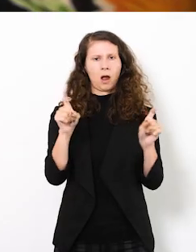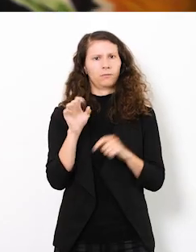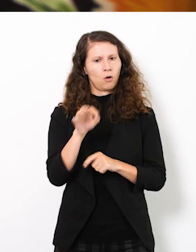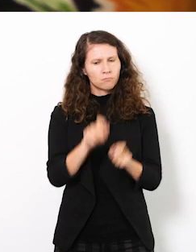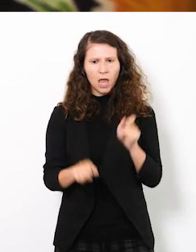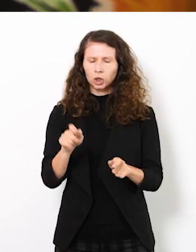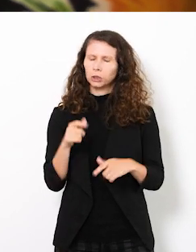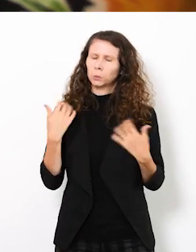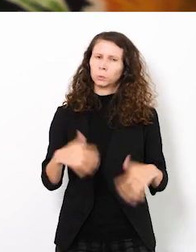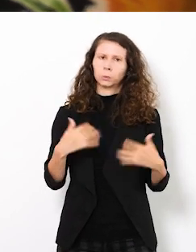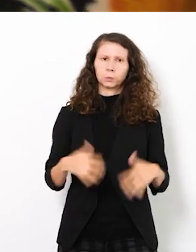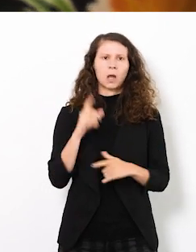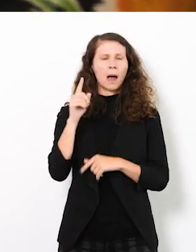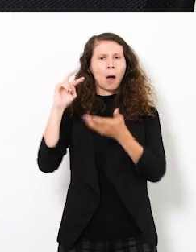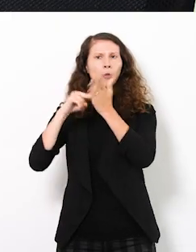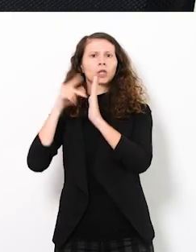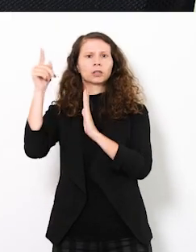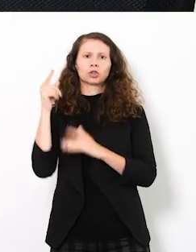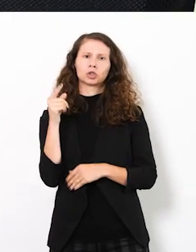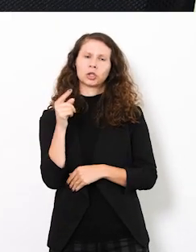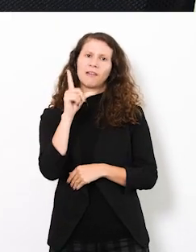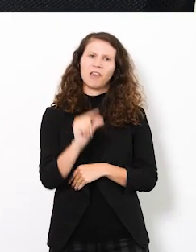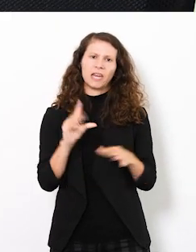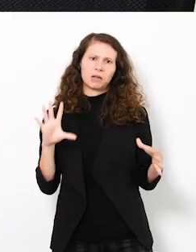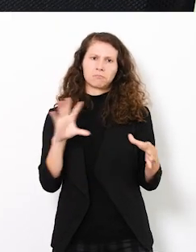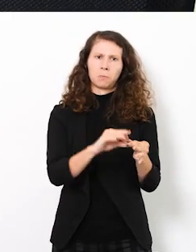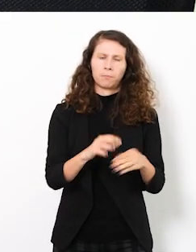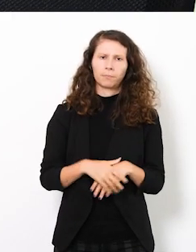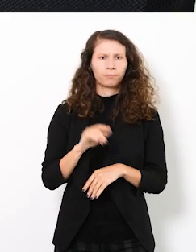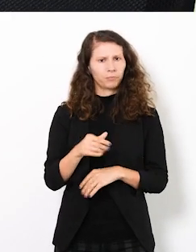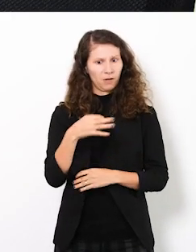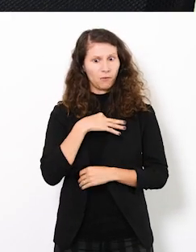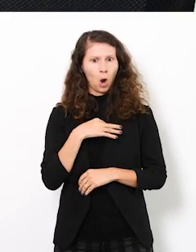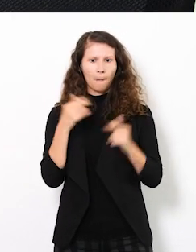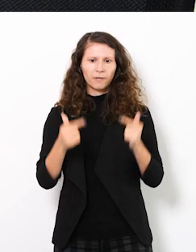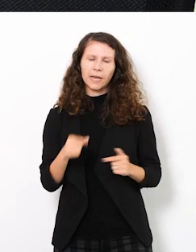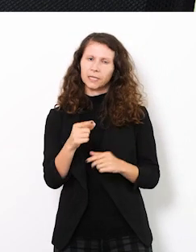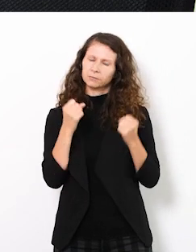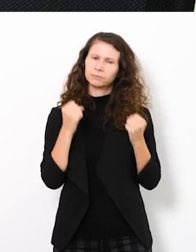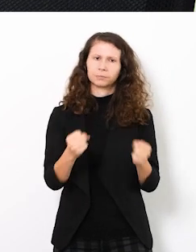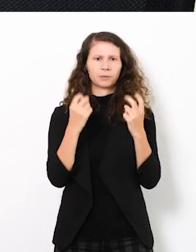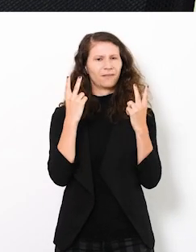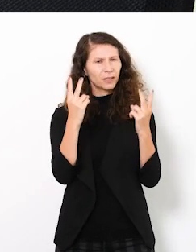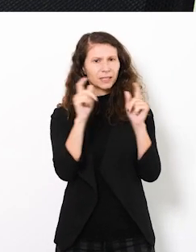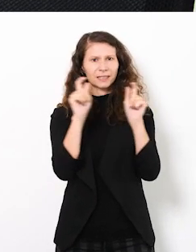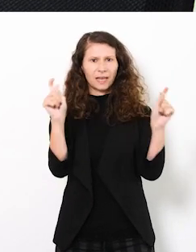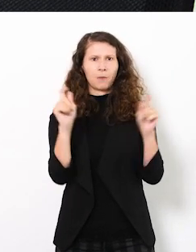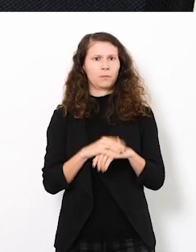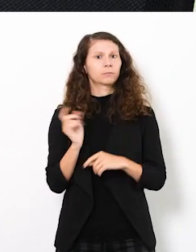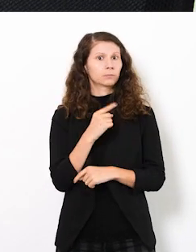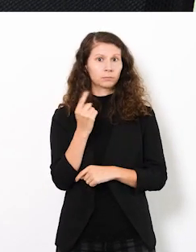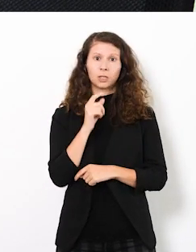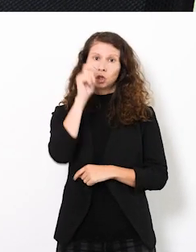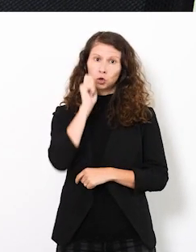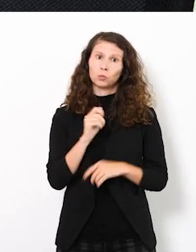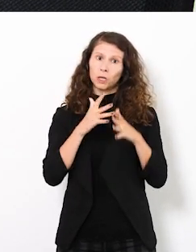aber politisch sehr wenig Widerhall gefunden hat. Jetzt ist natürlich Pflege für mich wirklich ein Top-Thema, das wir auch mit einer Studie ganz groß